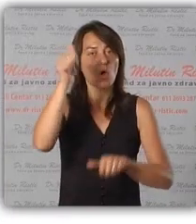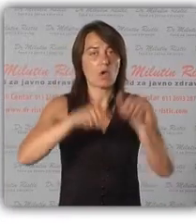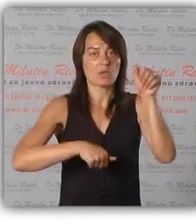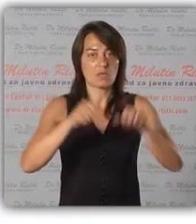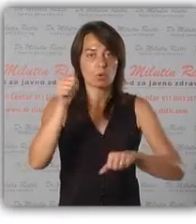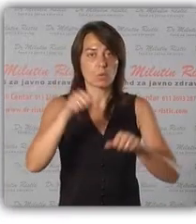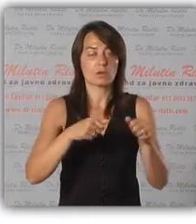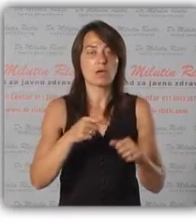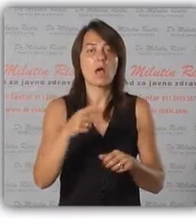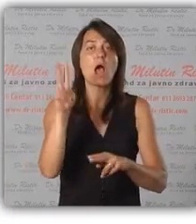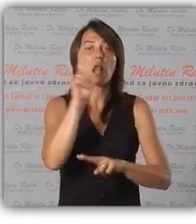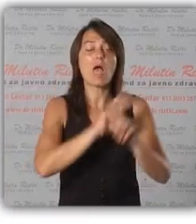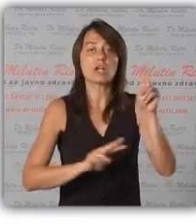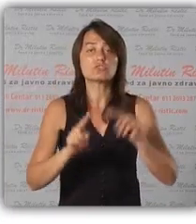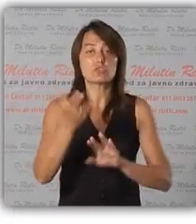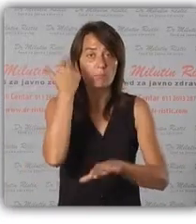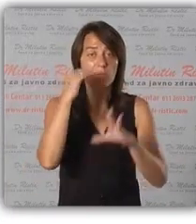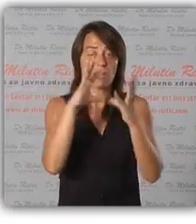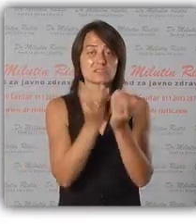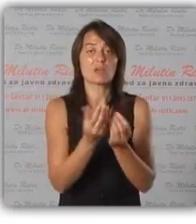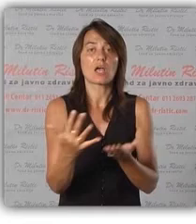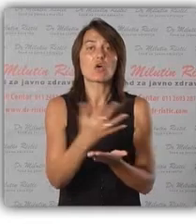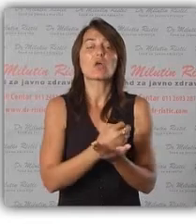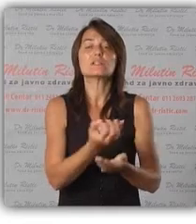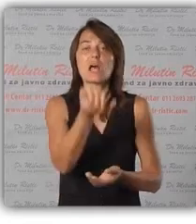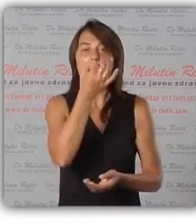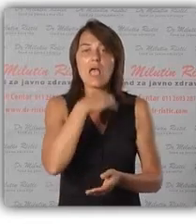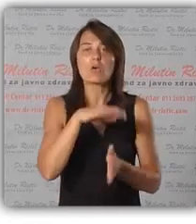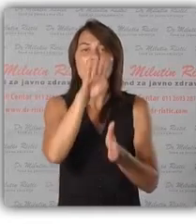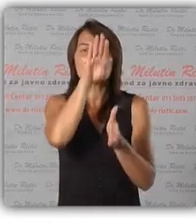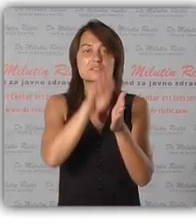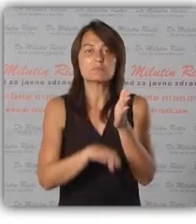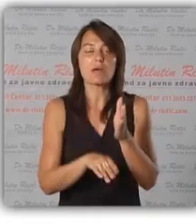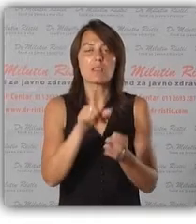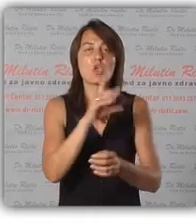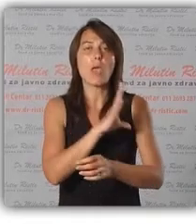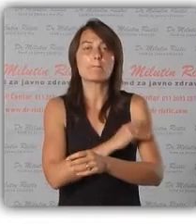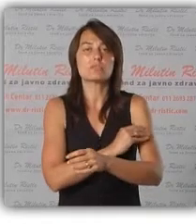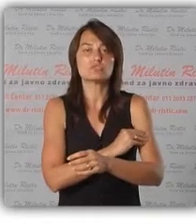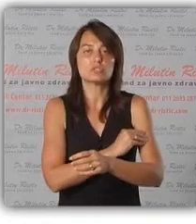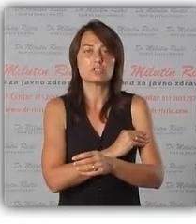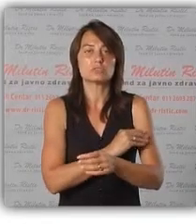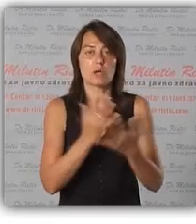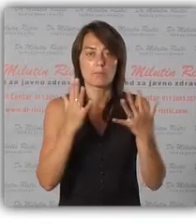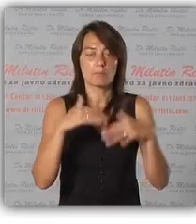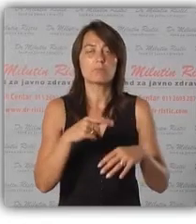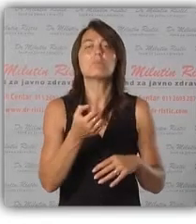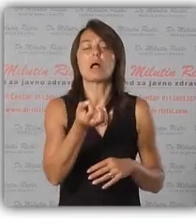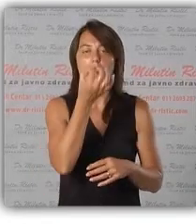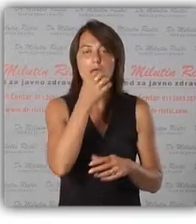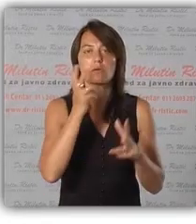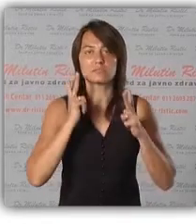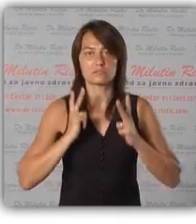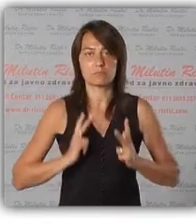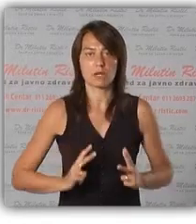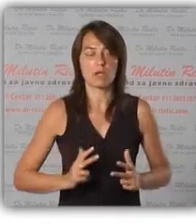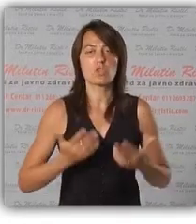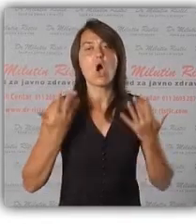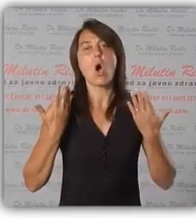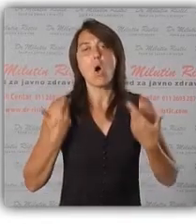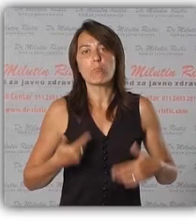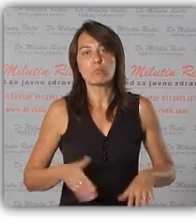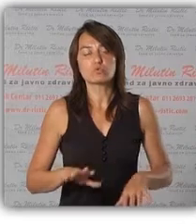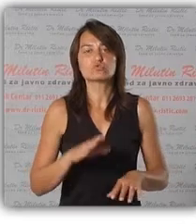neurohirurg. U lečenju se pre svega koriste lekovi koji smanjuju spazam mišića, deluju